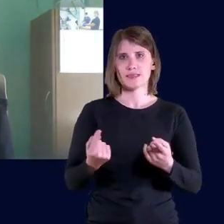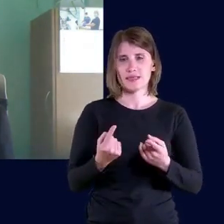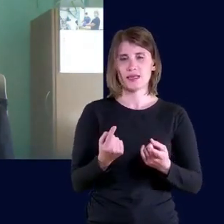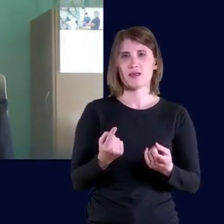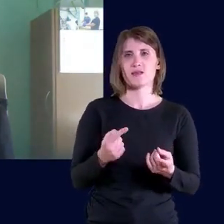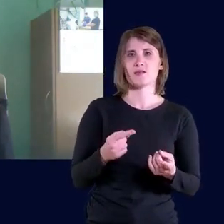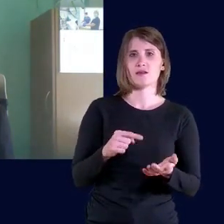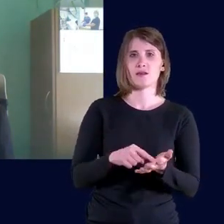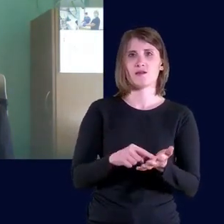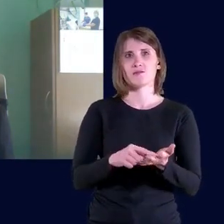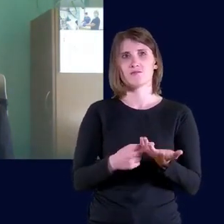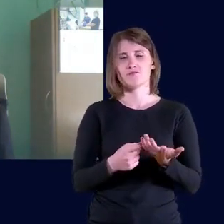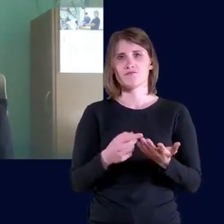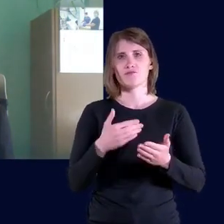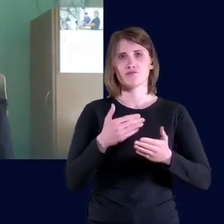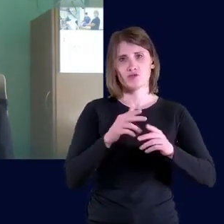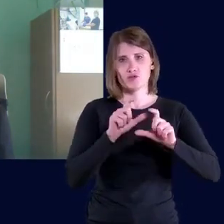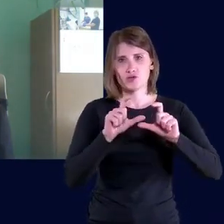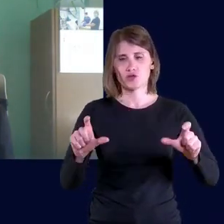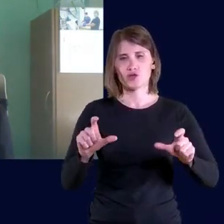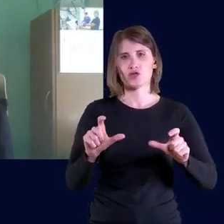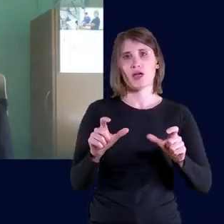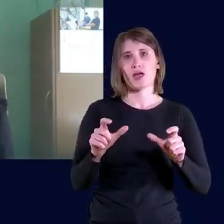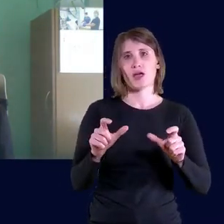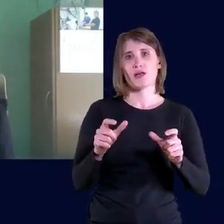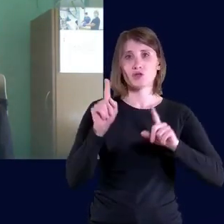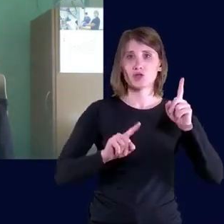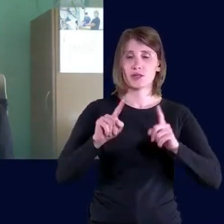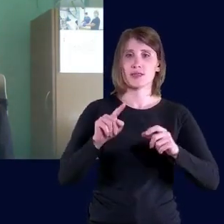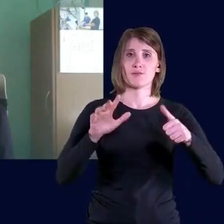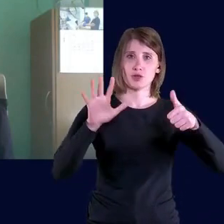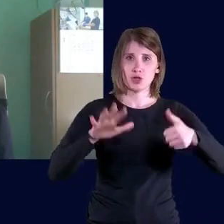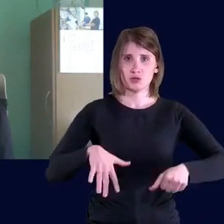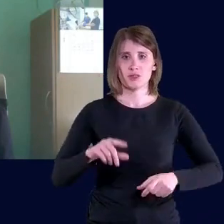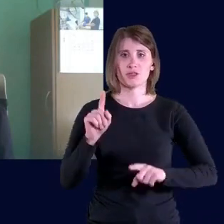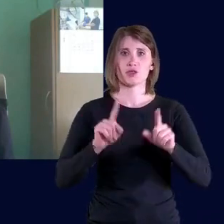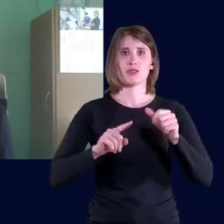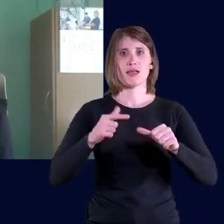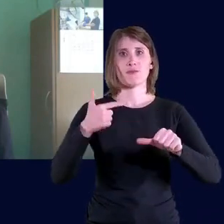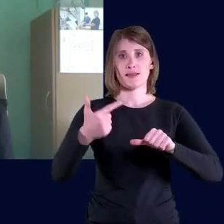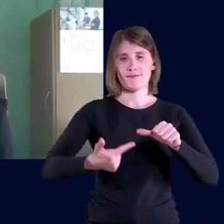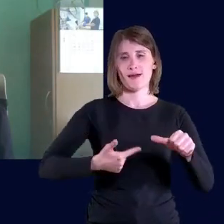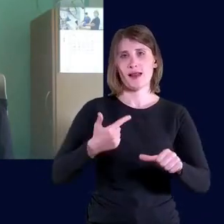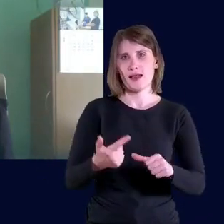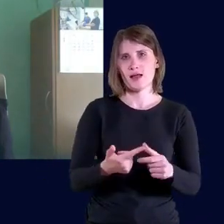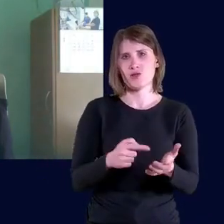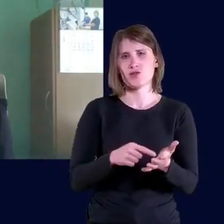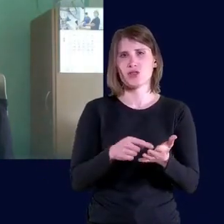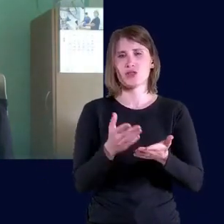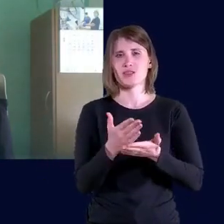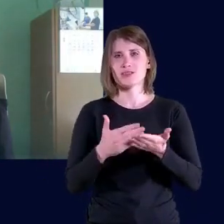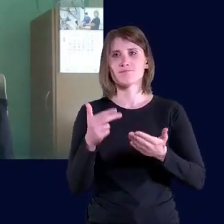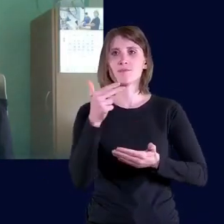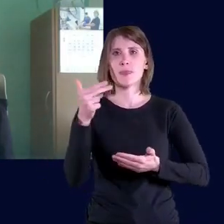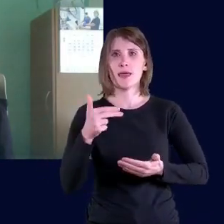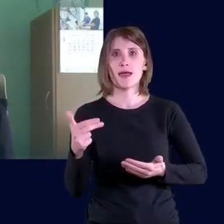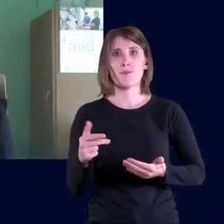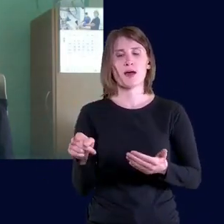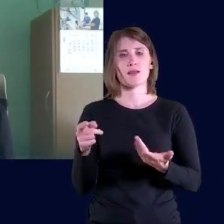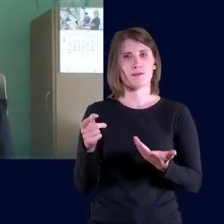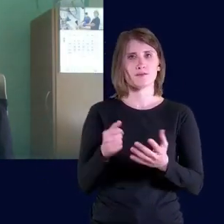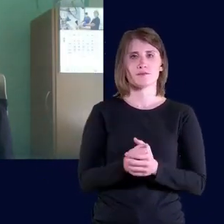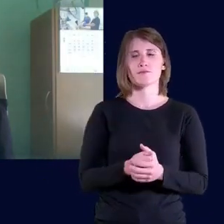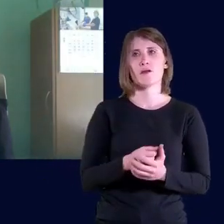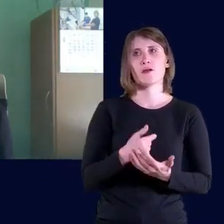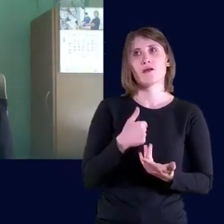embargo jest wyznaczonym na pół roku na 2 lata Zależy zależy od dziedziny w której się publikuje no z